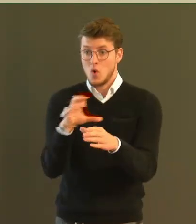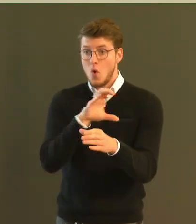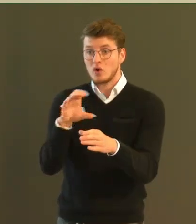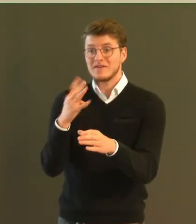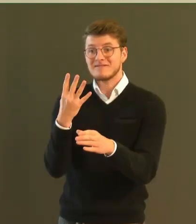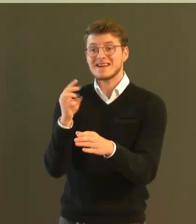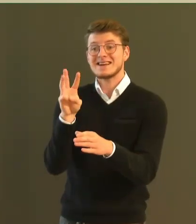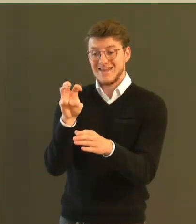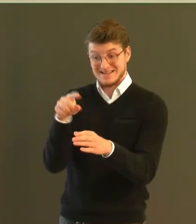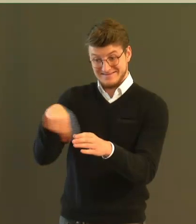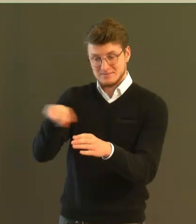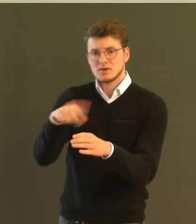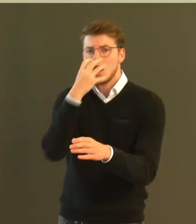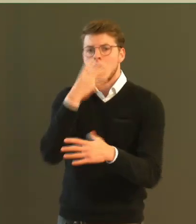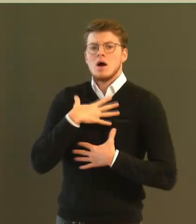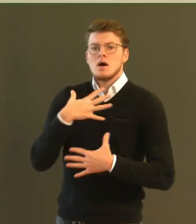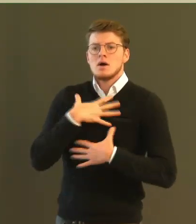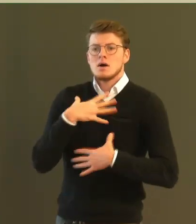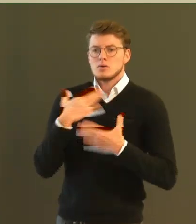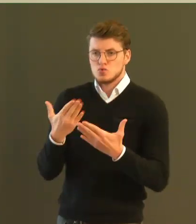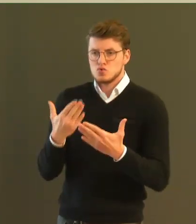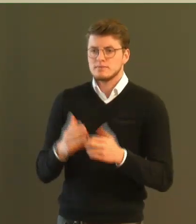au québec 30